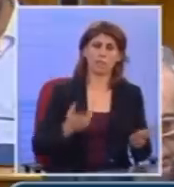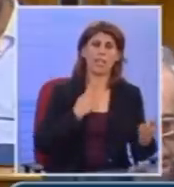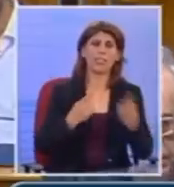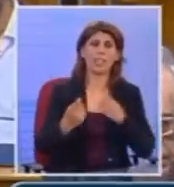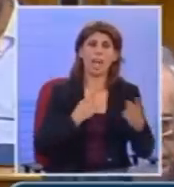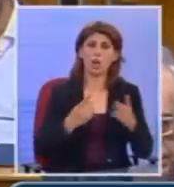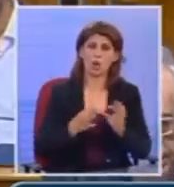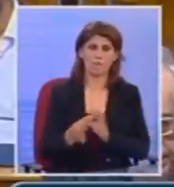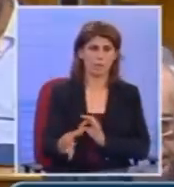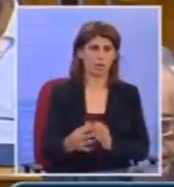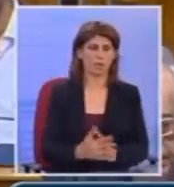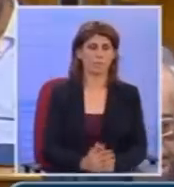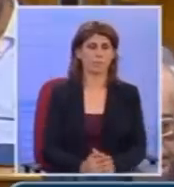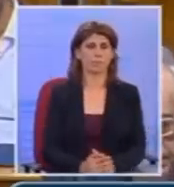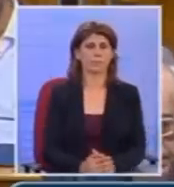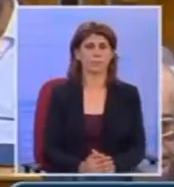και να τα εφαρμόσουμε.